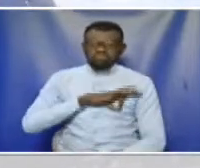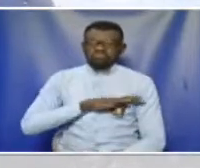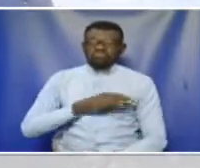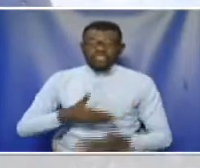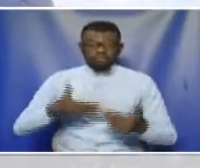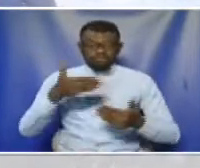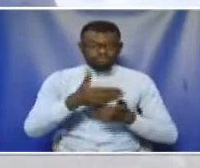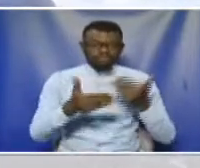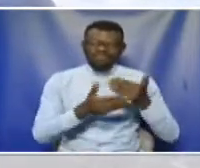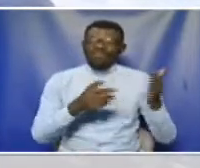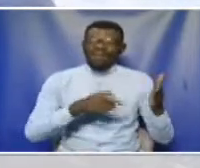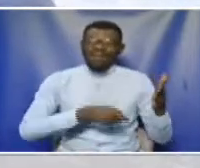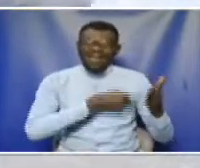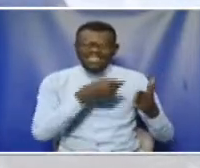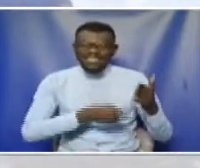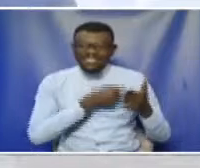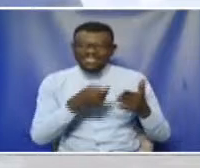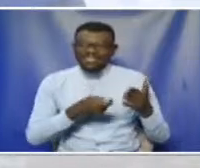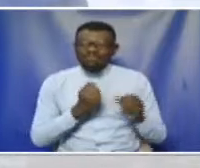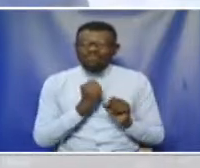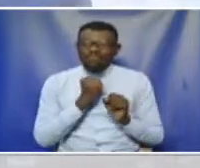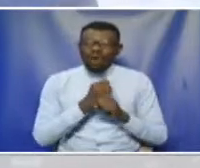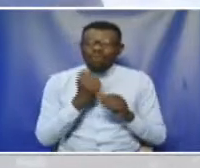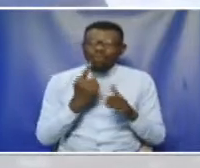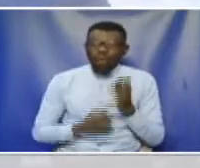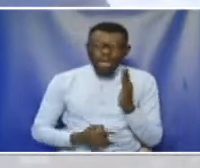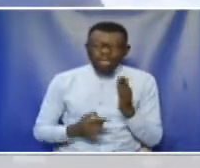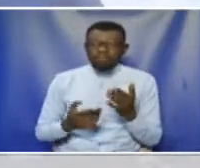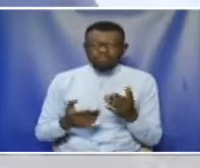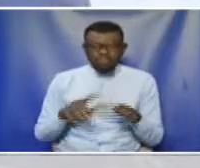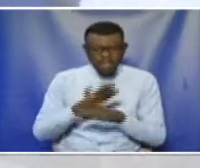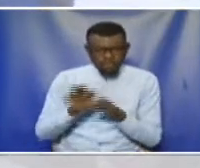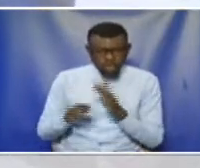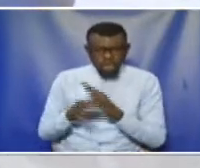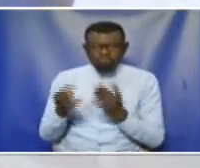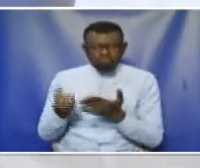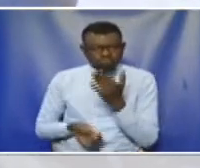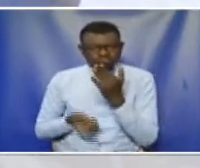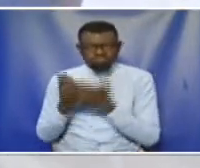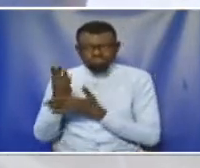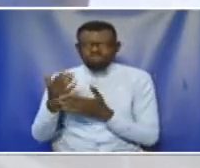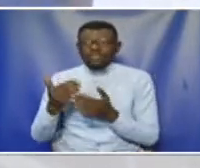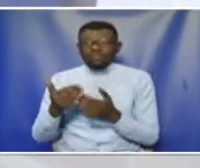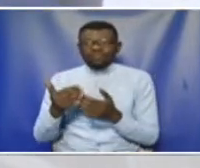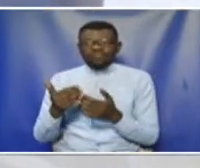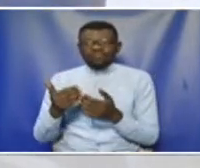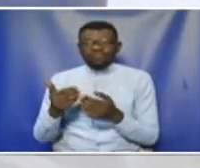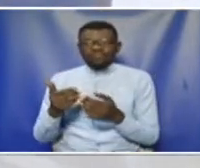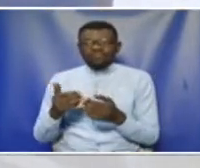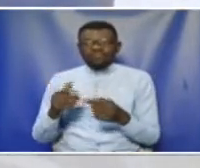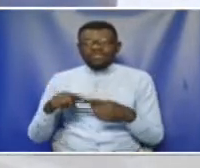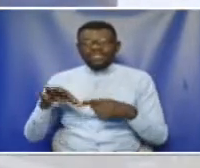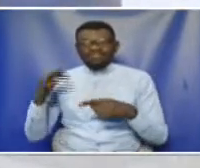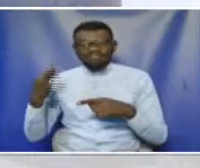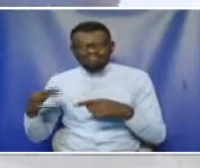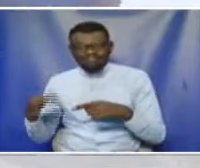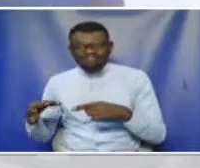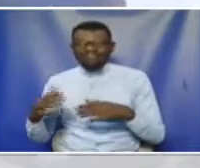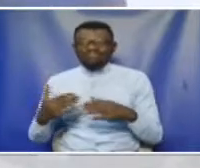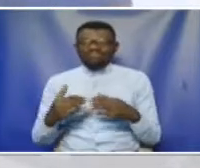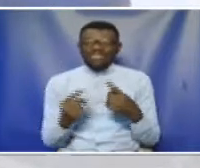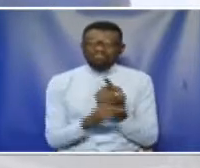kiwanda cha kufanya processing ya zile vitu ambavyo natoka kutoka mashamba kama mboga na vile